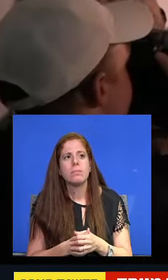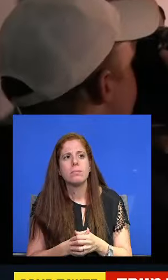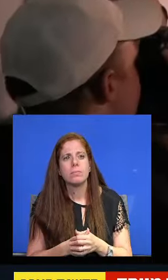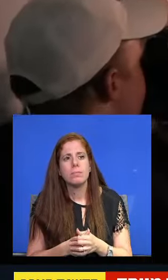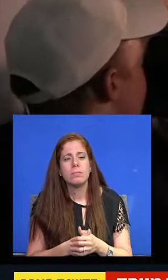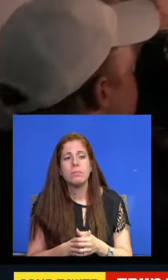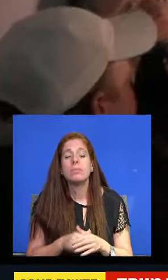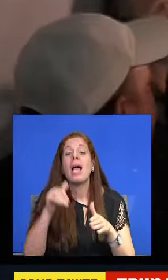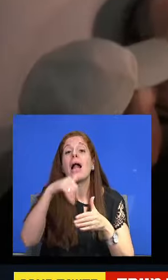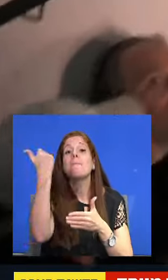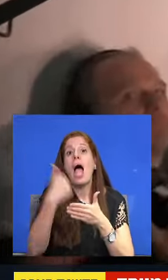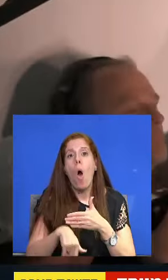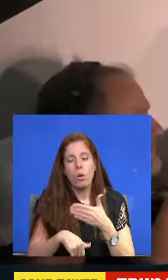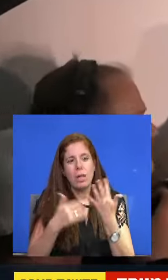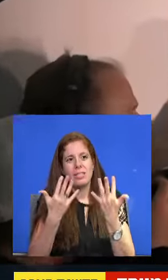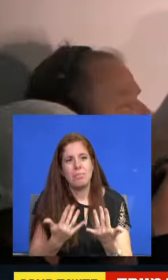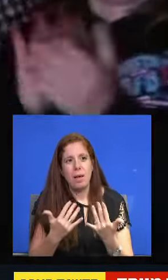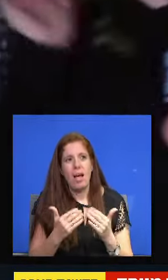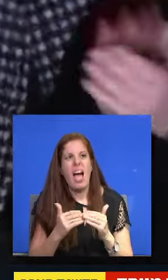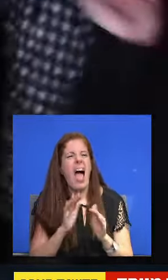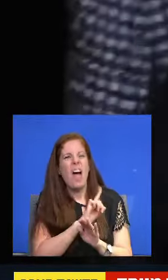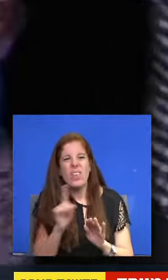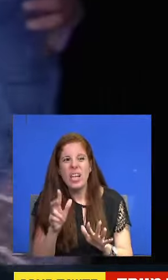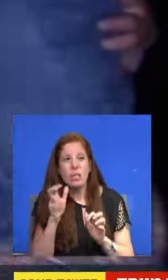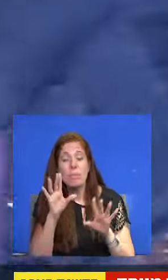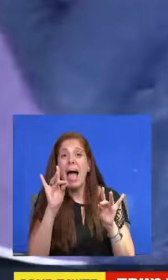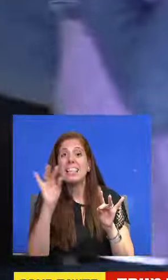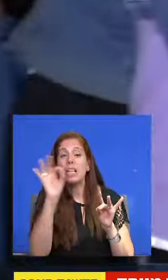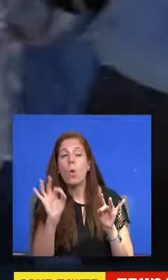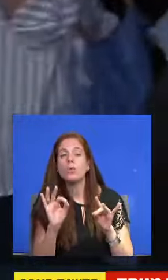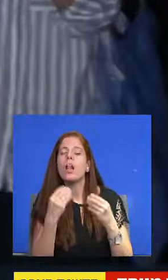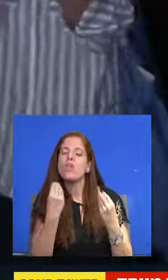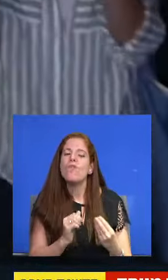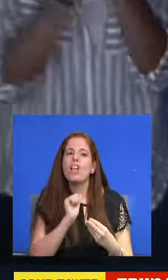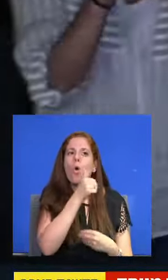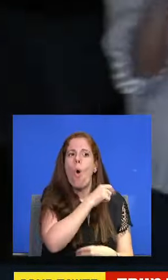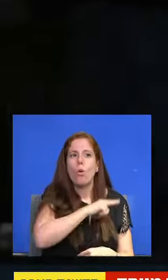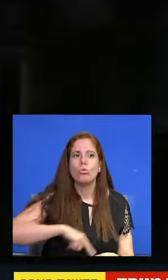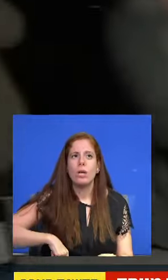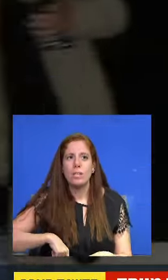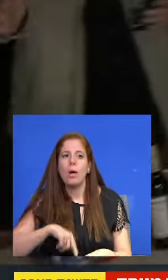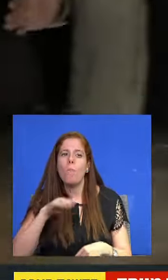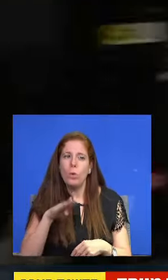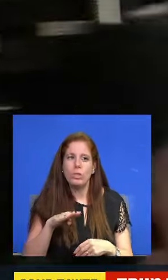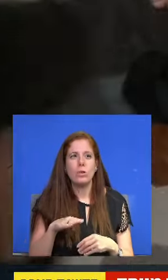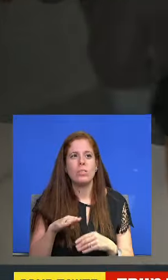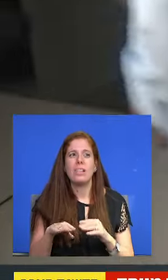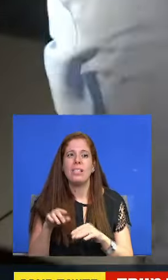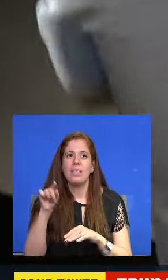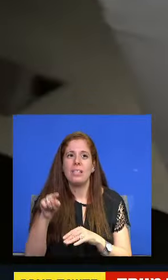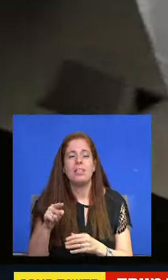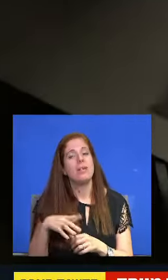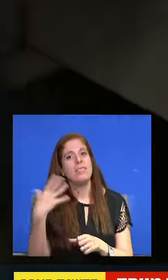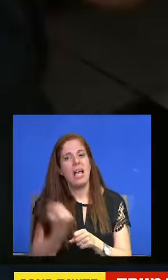הקלפי האחרון הספירה, פער שאיש לא ציפה של 10% לטובת ראש העיר. נורדהאוזן ניצלה מליפול מידי המועמד מכחיש השואה ממפלגת